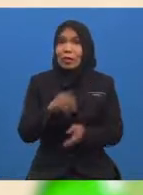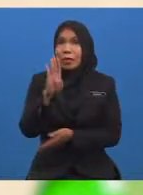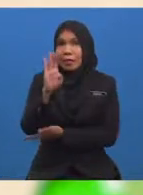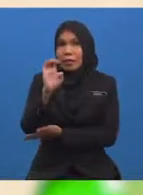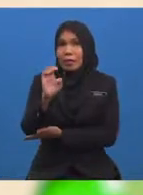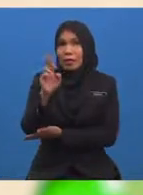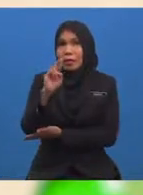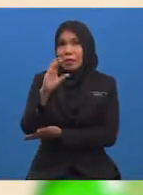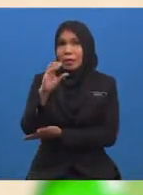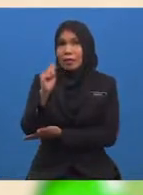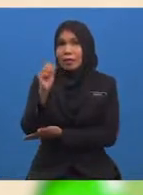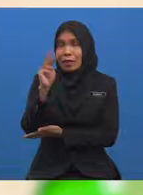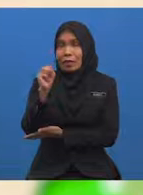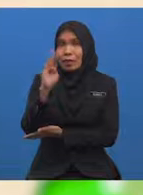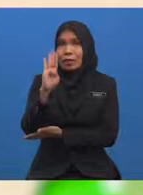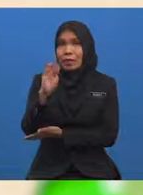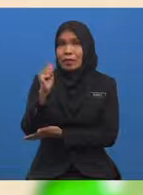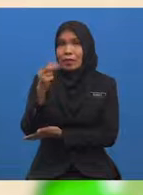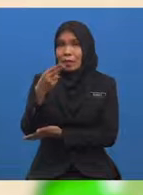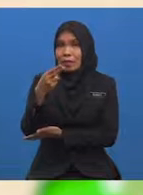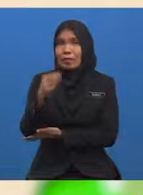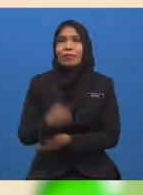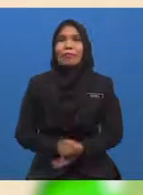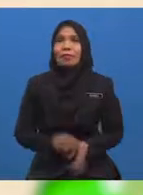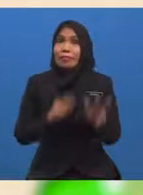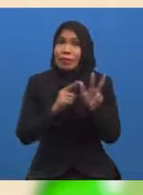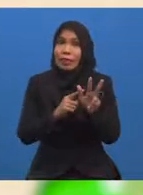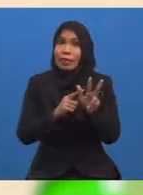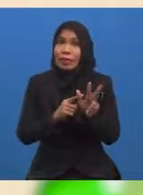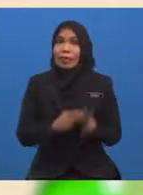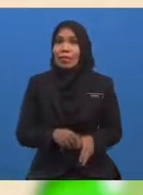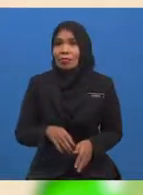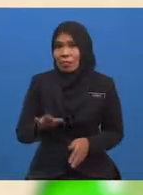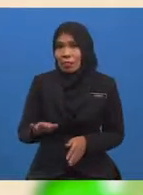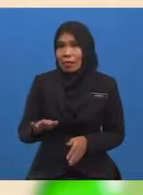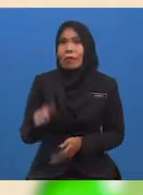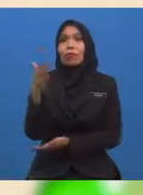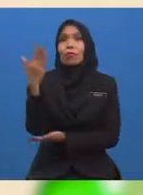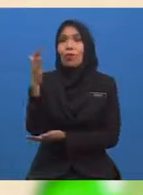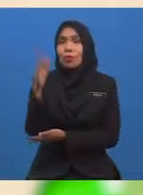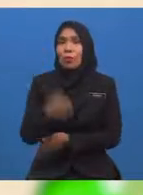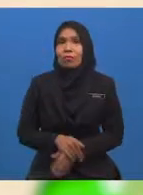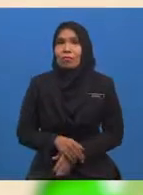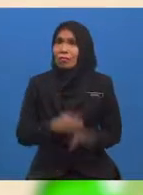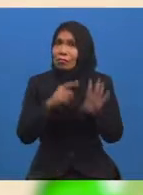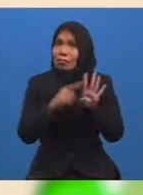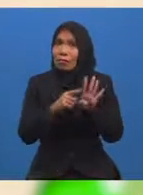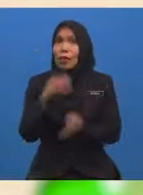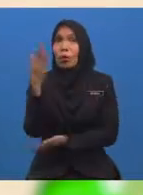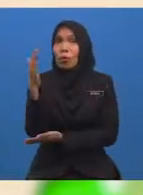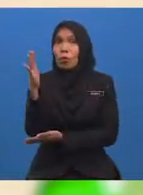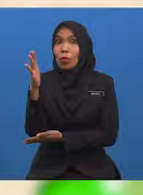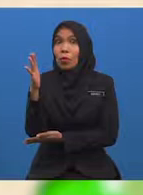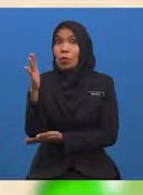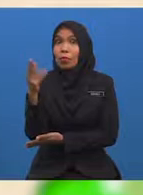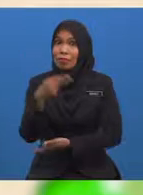Ketiga, tumbuhan menjadi anak pokok. Keempat, pokok menghasilkan bunga.